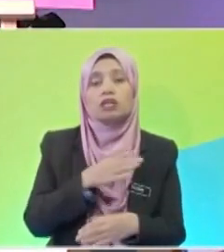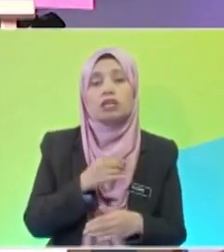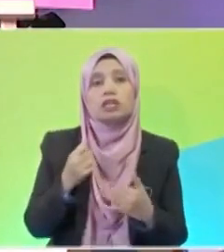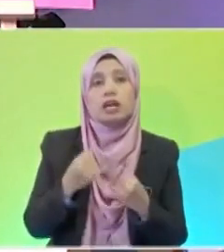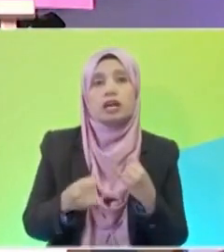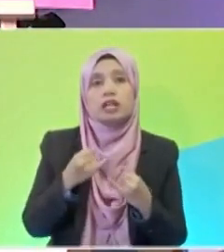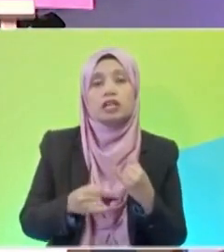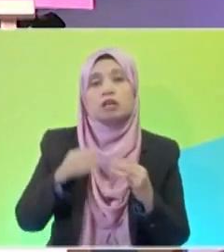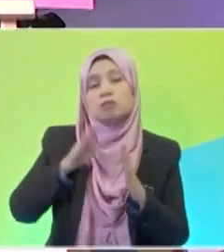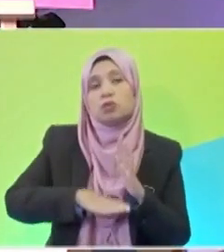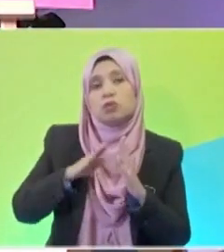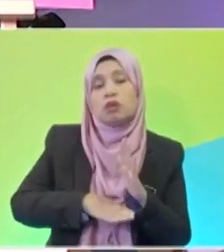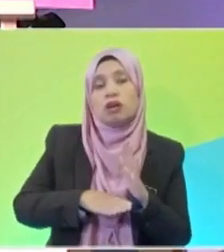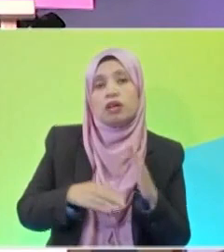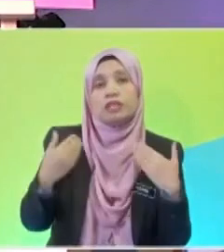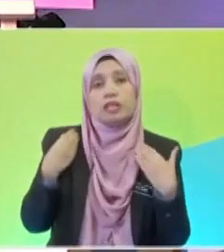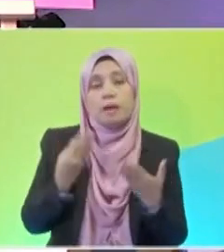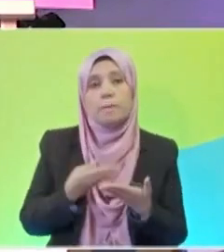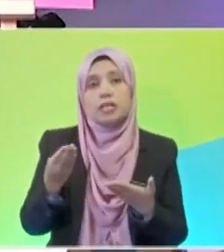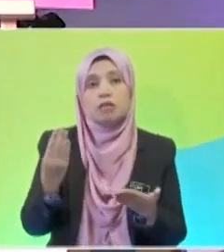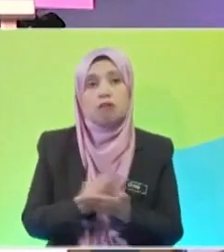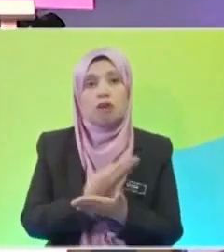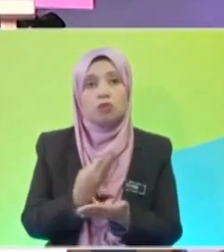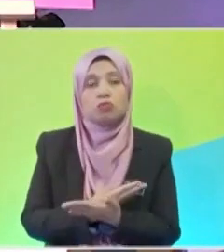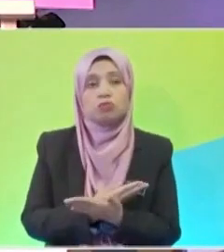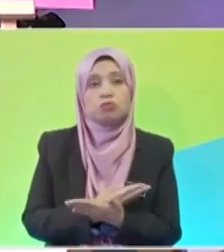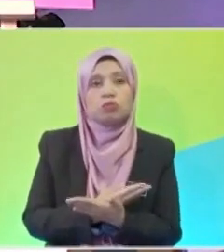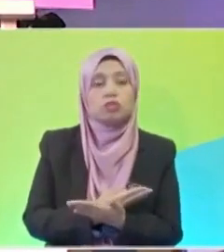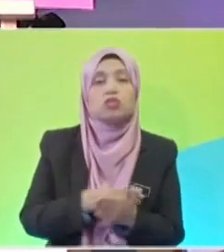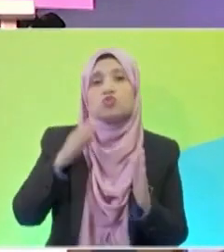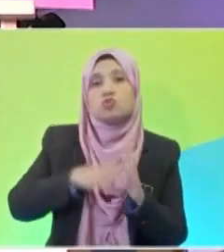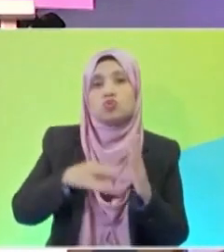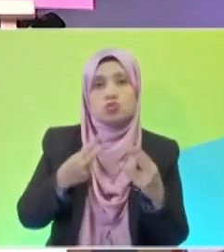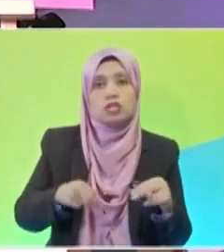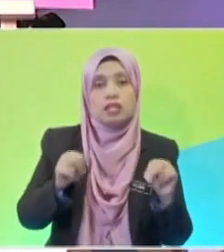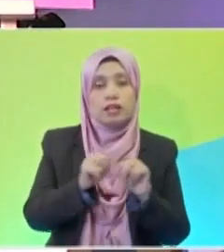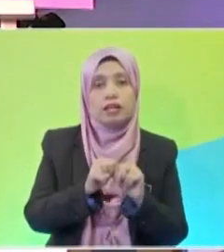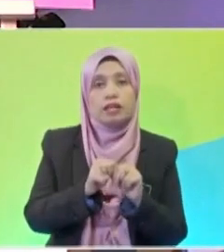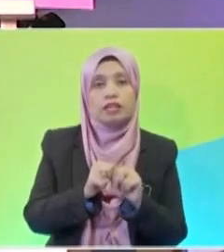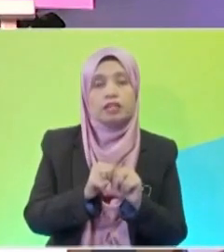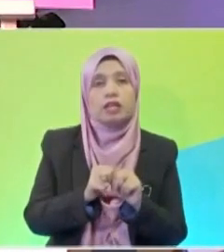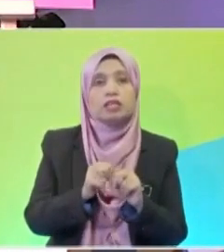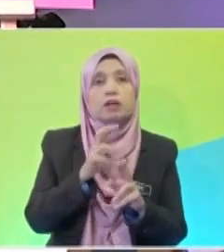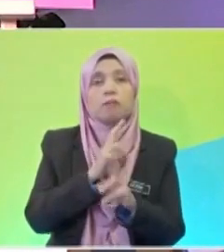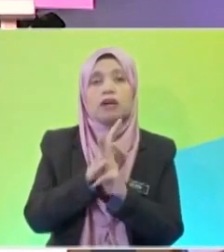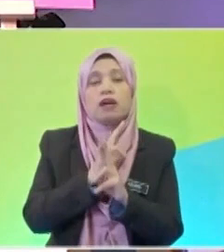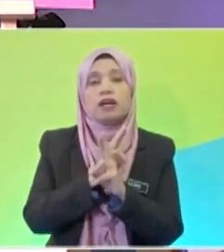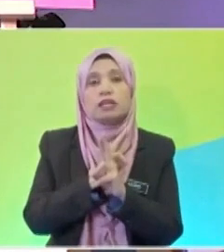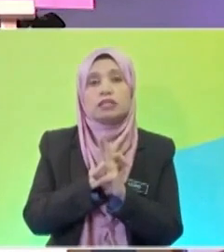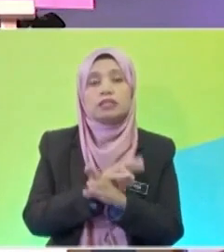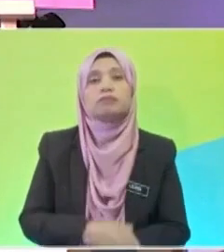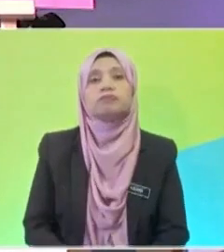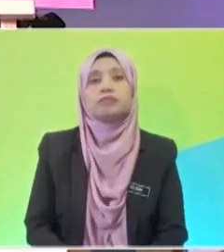berkurang. Dan lekapan tu ada beli baru tapi masih berkurang. Jadi wujudnya susut nilai. Okey, cikgu dah buat pelarasan di sini, cikgu dah kira dekat